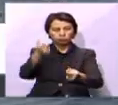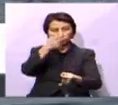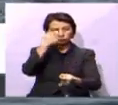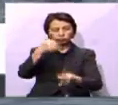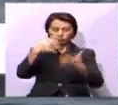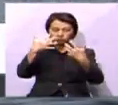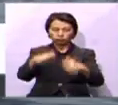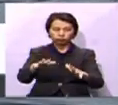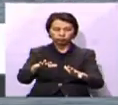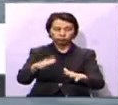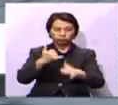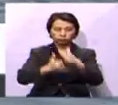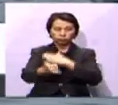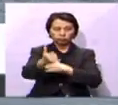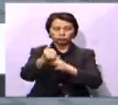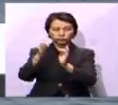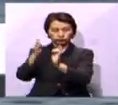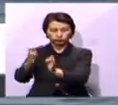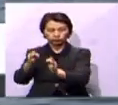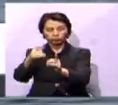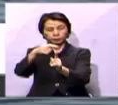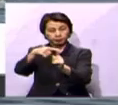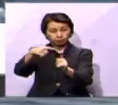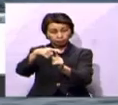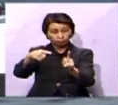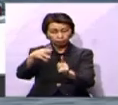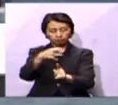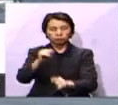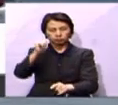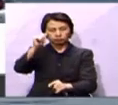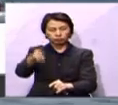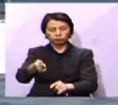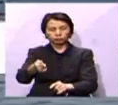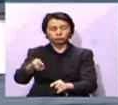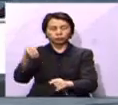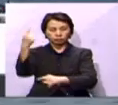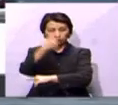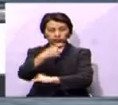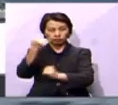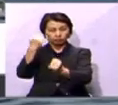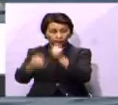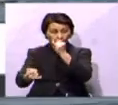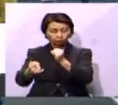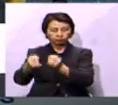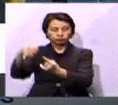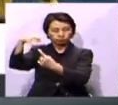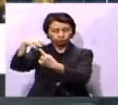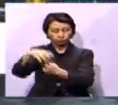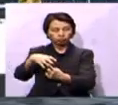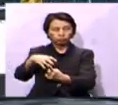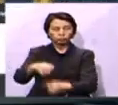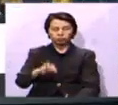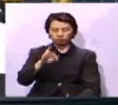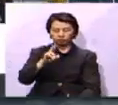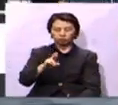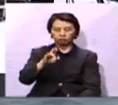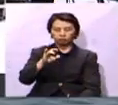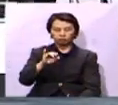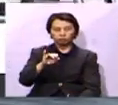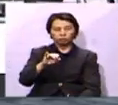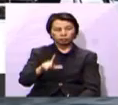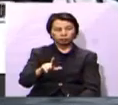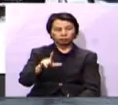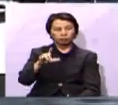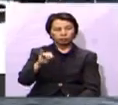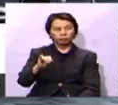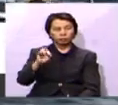ia telah pun memasuki fasa pertengahan dan esok merupakan hari terakhir kejohanan. RLIR menjadi